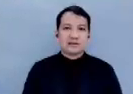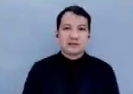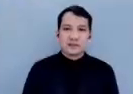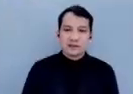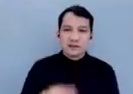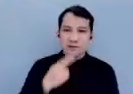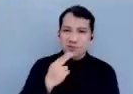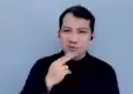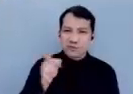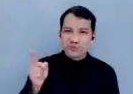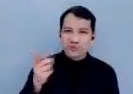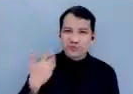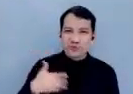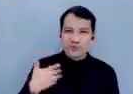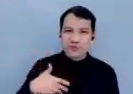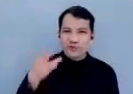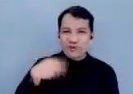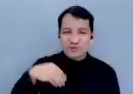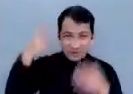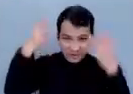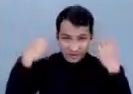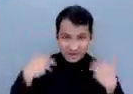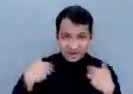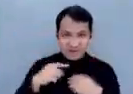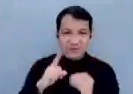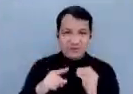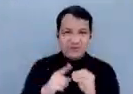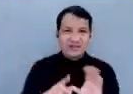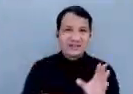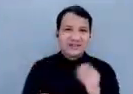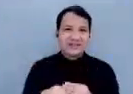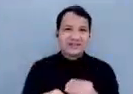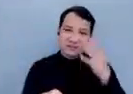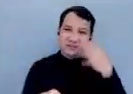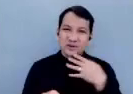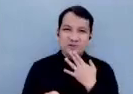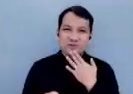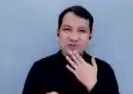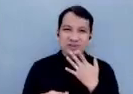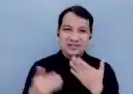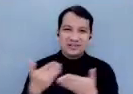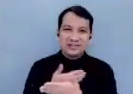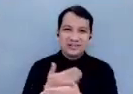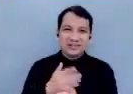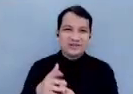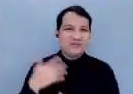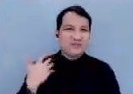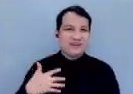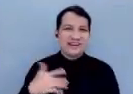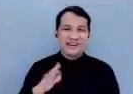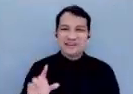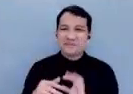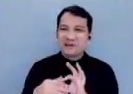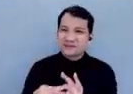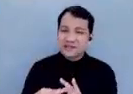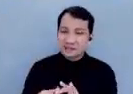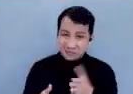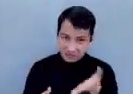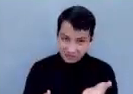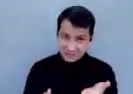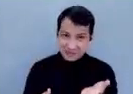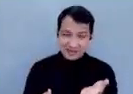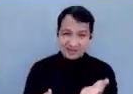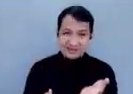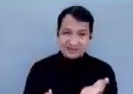cute-cute nito. I like the hair color. Parang ganito na lang kaya yung hair color ko sa new ano ko. Wow! Wait, so itong mga dolls